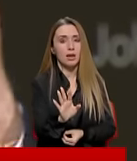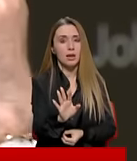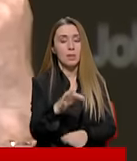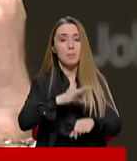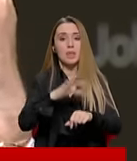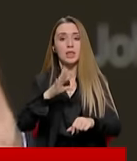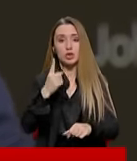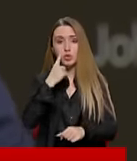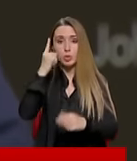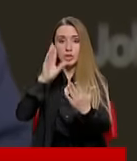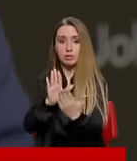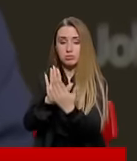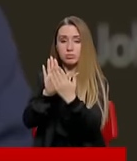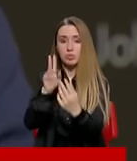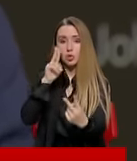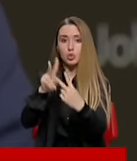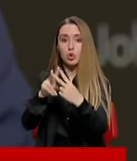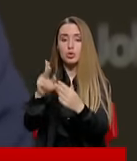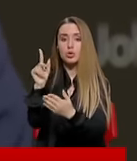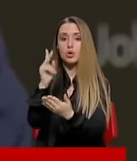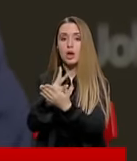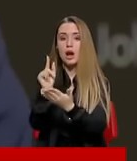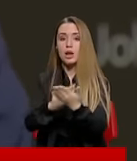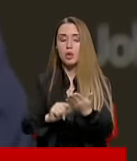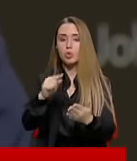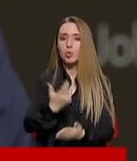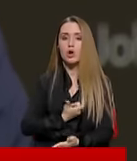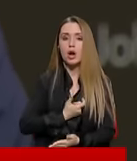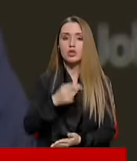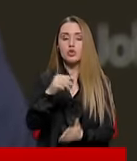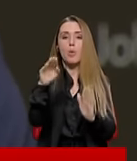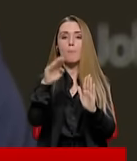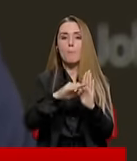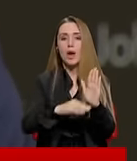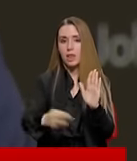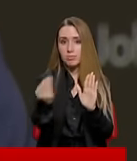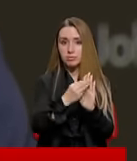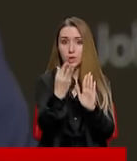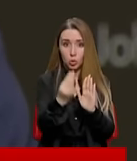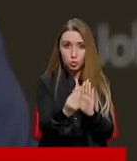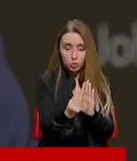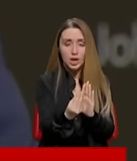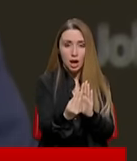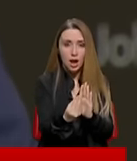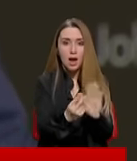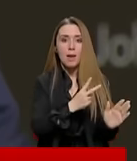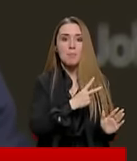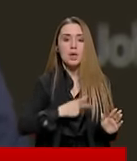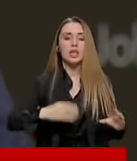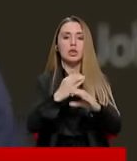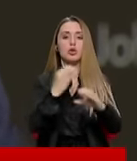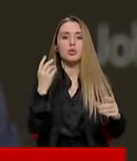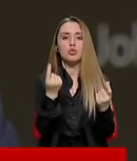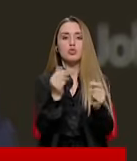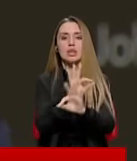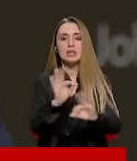çıkın sayın cumhurbaşkanı Efendim kararnamede Eee bu kanuna şö bir madde eklerseniz belediye otobüslerine